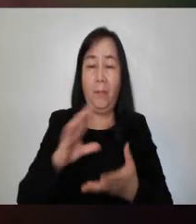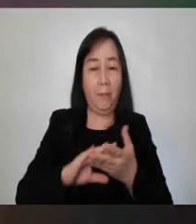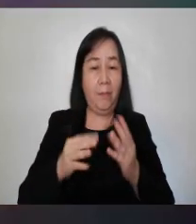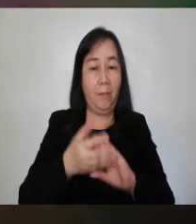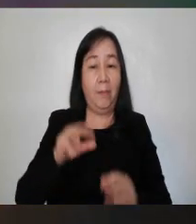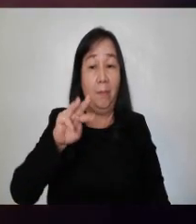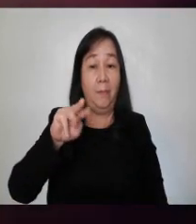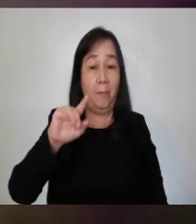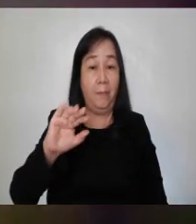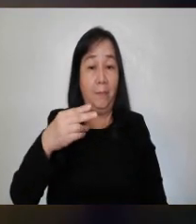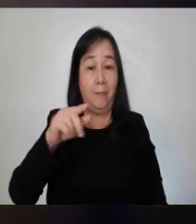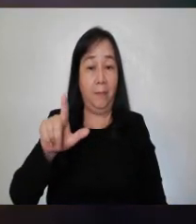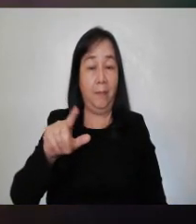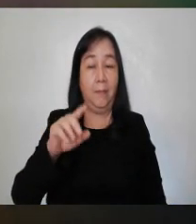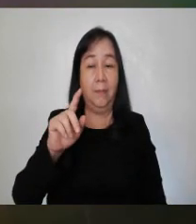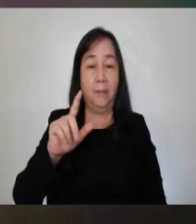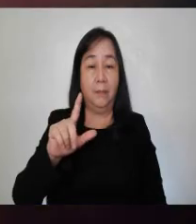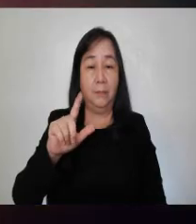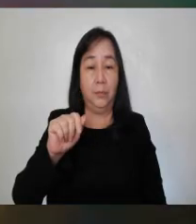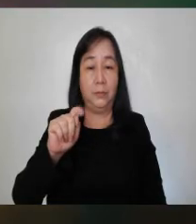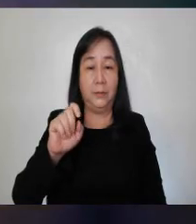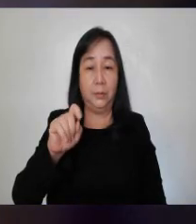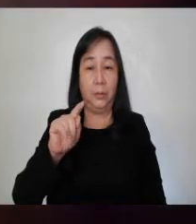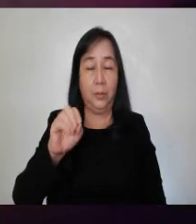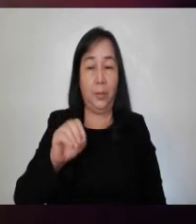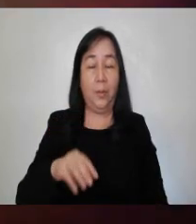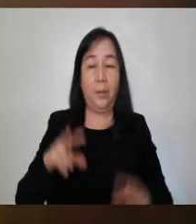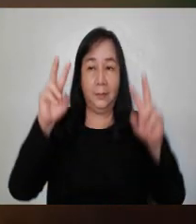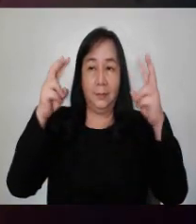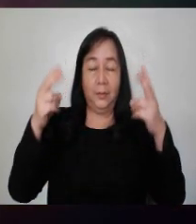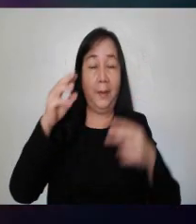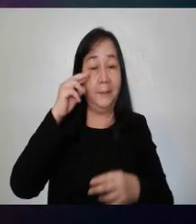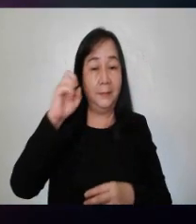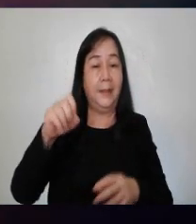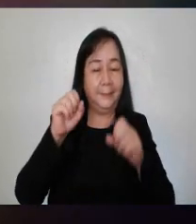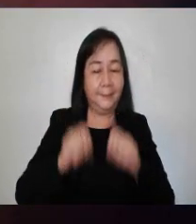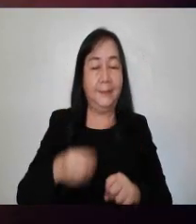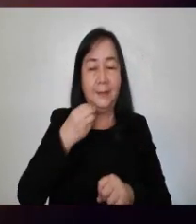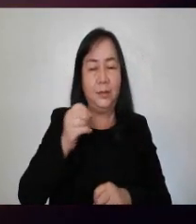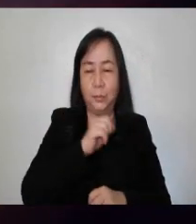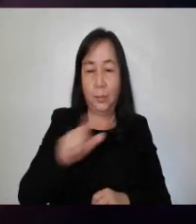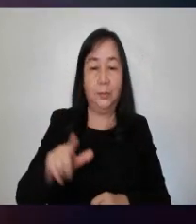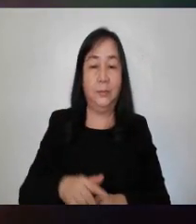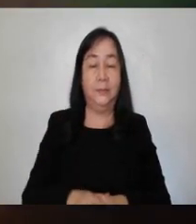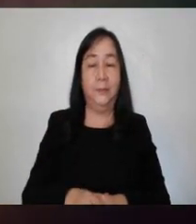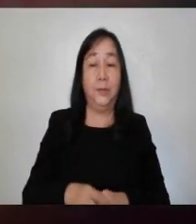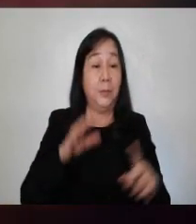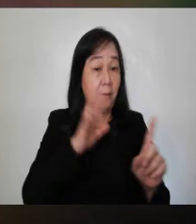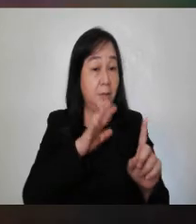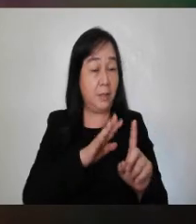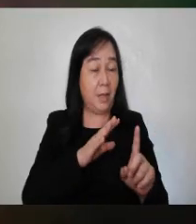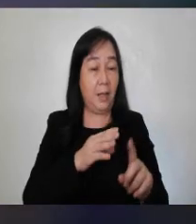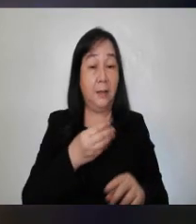kay Michelle Lotito, na kilala rin bilang Monsieur Mangetout o Ginoong Lahat Kaya Kainin. Sumikat siya